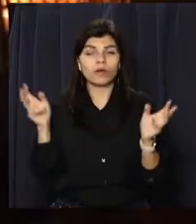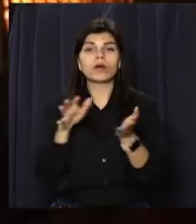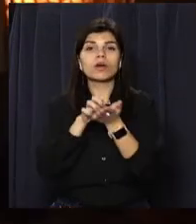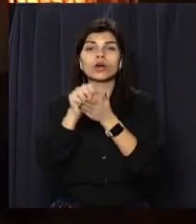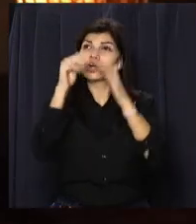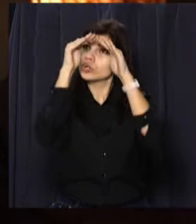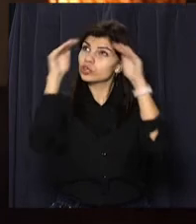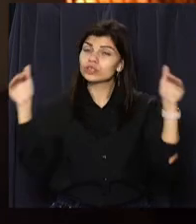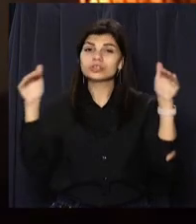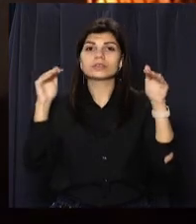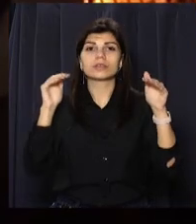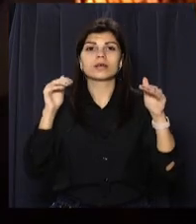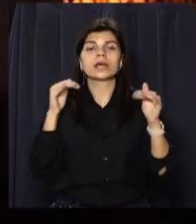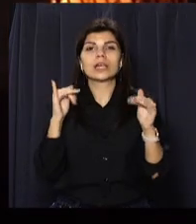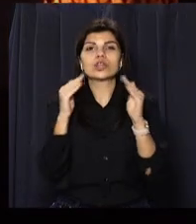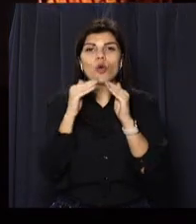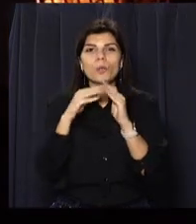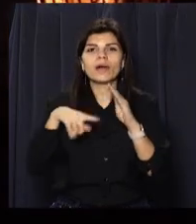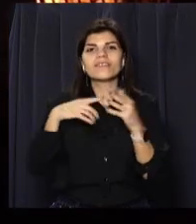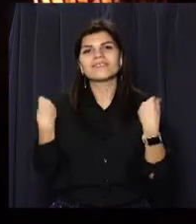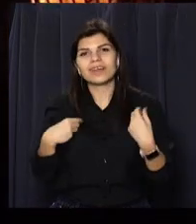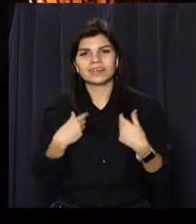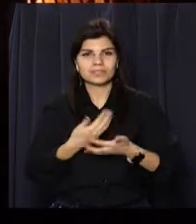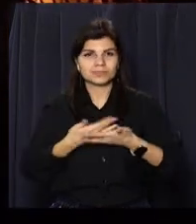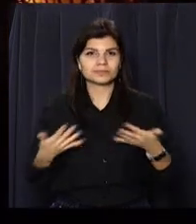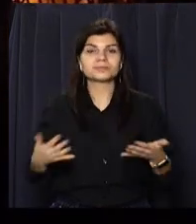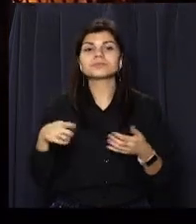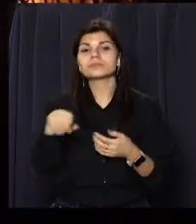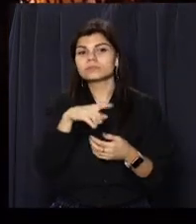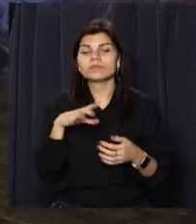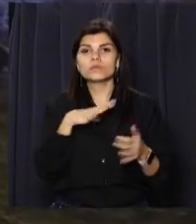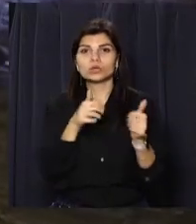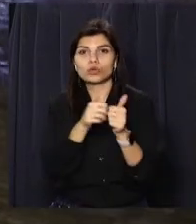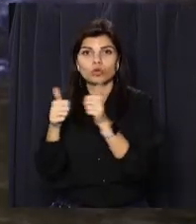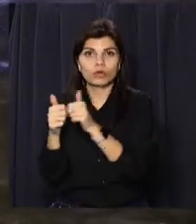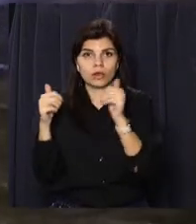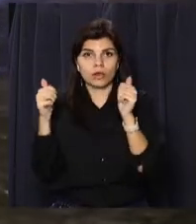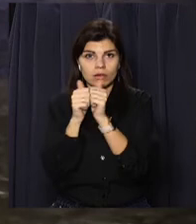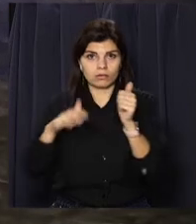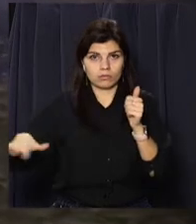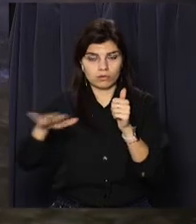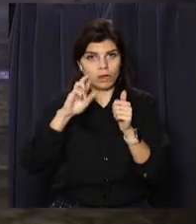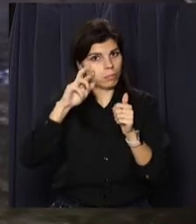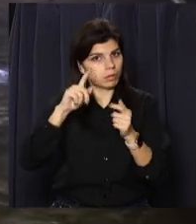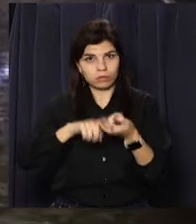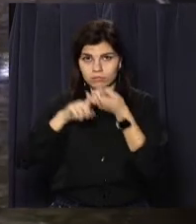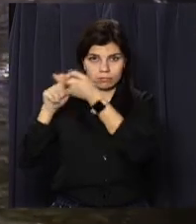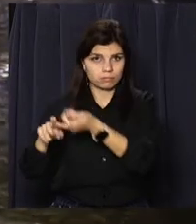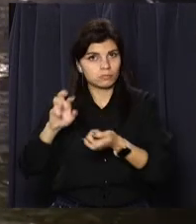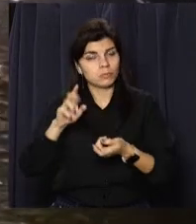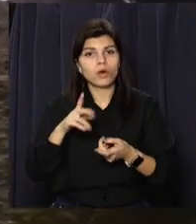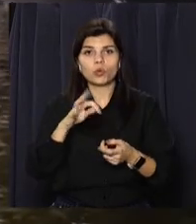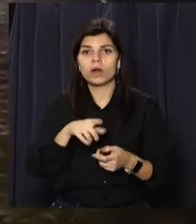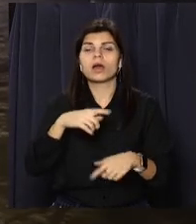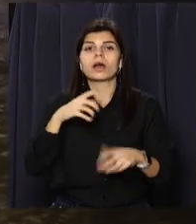дах будинку, перекриття та домашнє майно. У зоні ризику знаходилася і сусідська садиба. Півгодини і ДСНСники